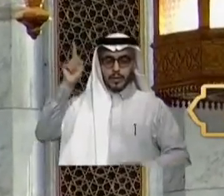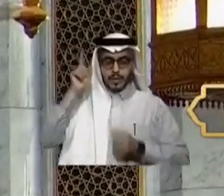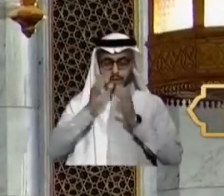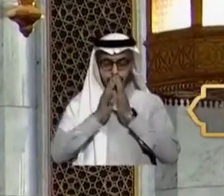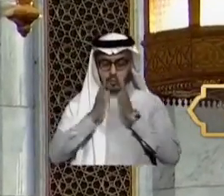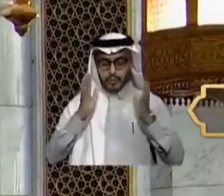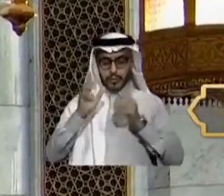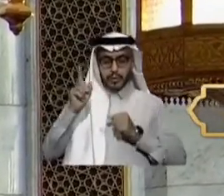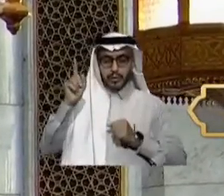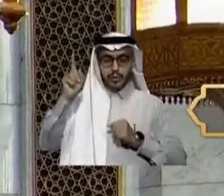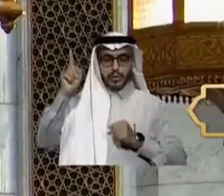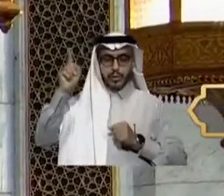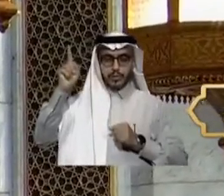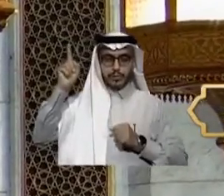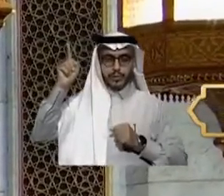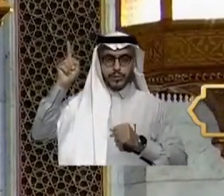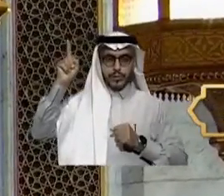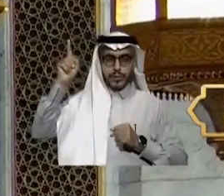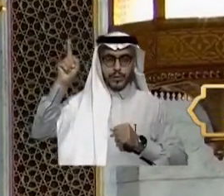الله أكبر،